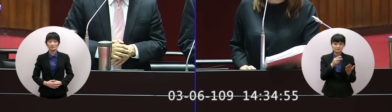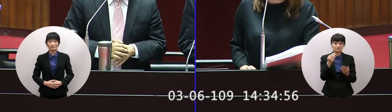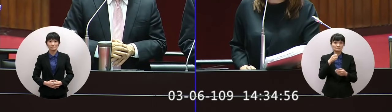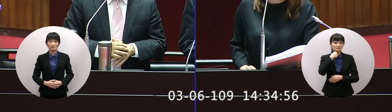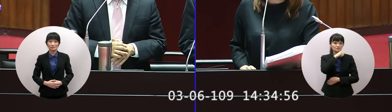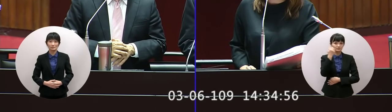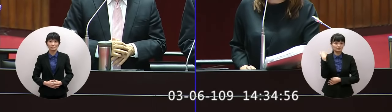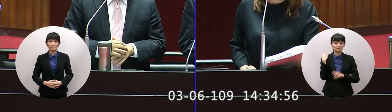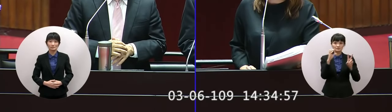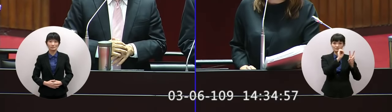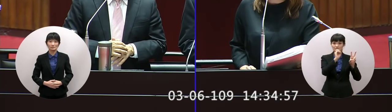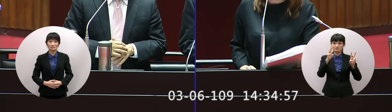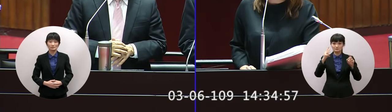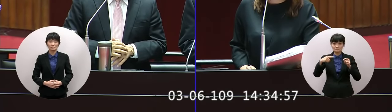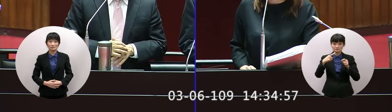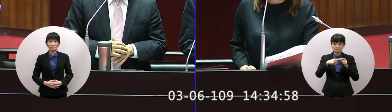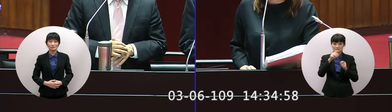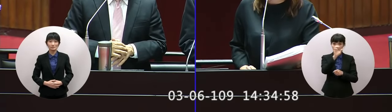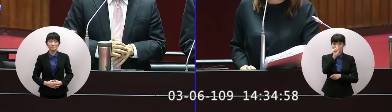SARS